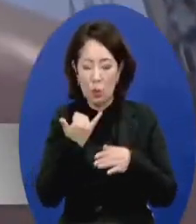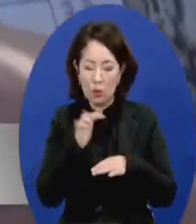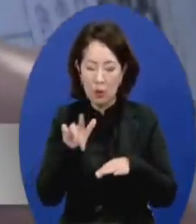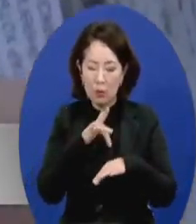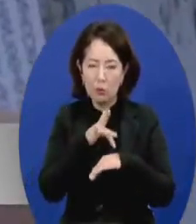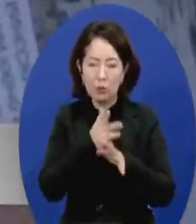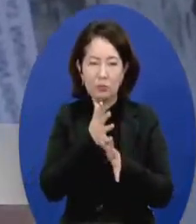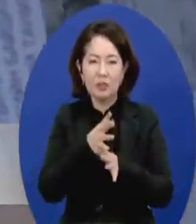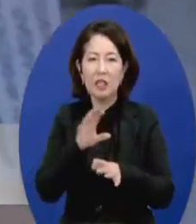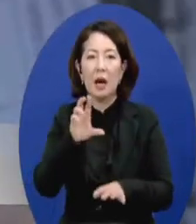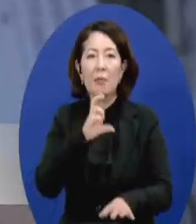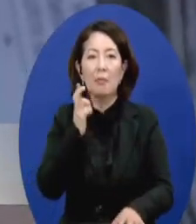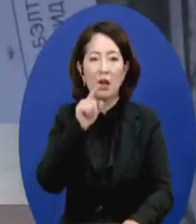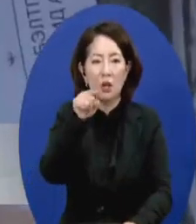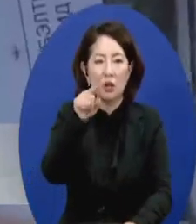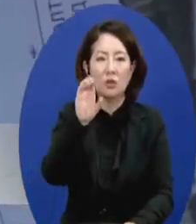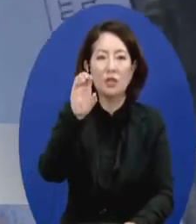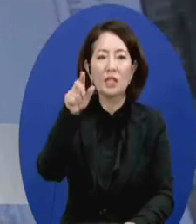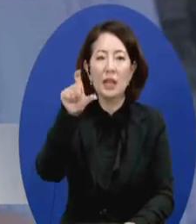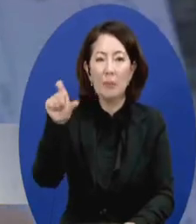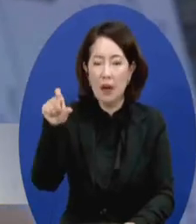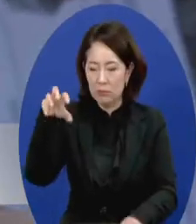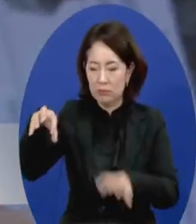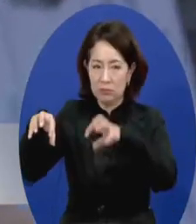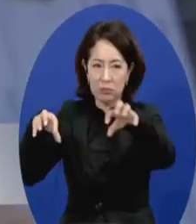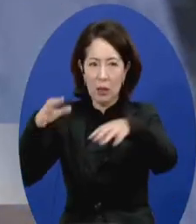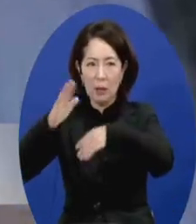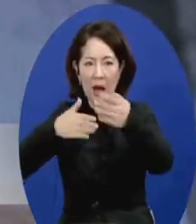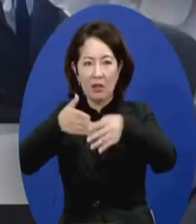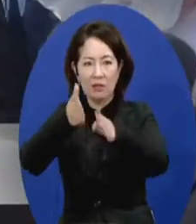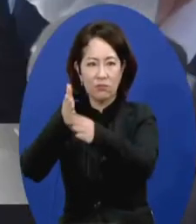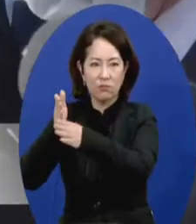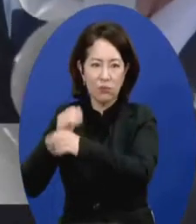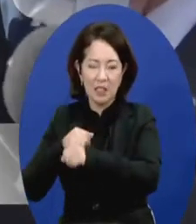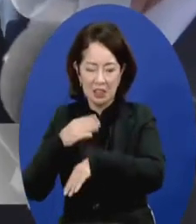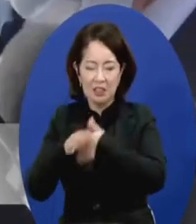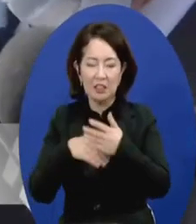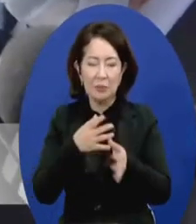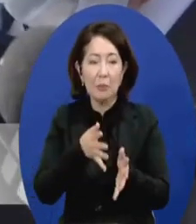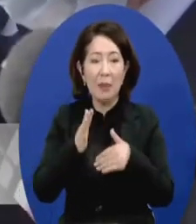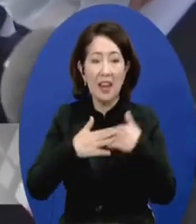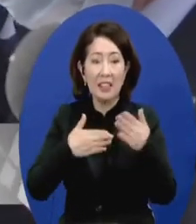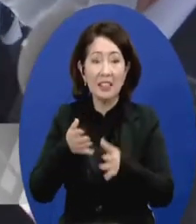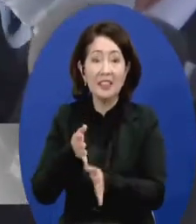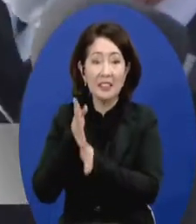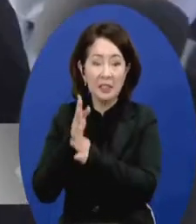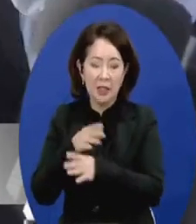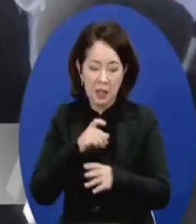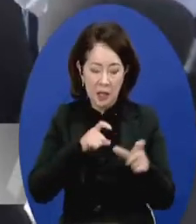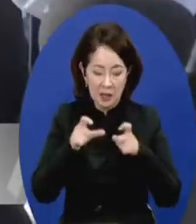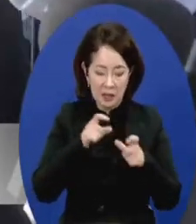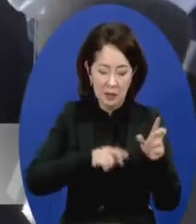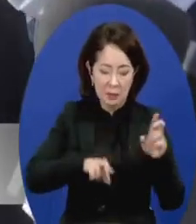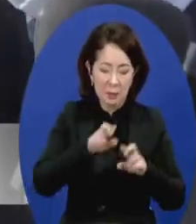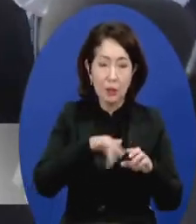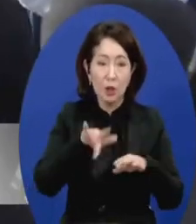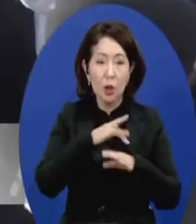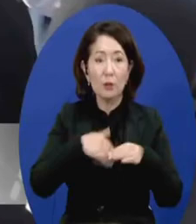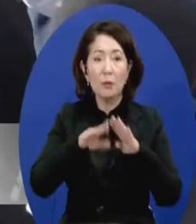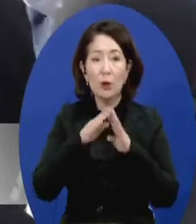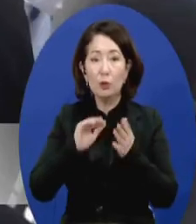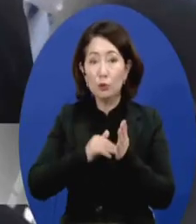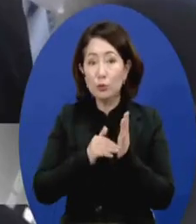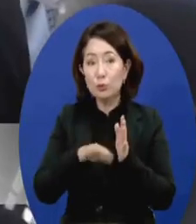биш, Сэлбэ Баян Ушуу дэд төвөө төшөглөж эхний ээлжинд ажиллаа эхлүүлээд байгаа юм. Эдийн засаг, бизнес, хот байгуулалт төлөвлөлтийн зөв